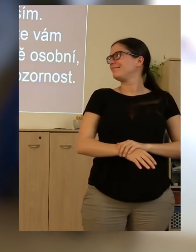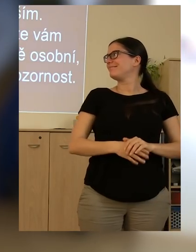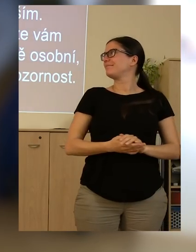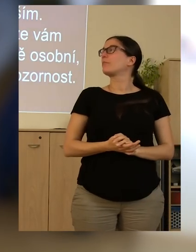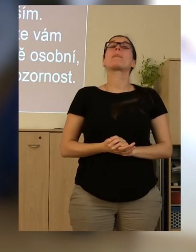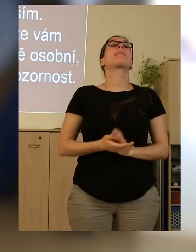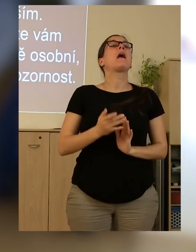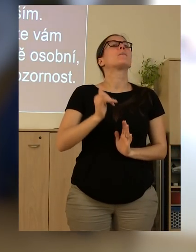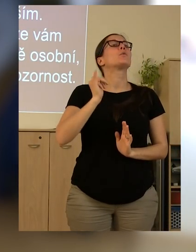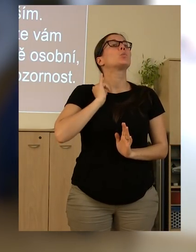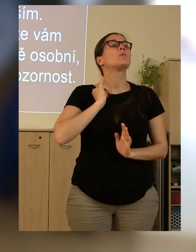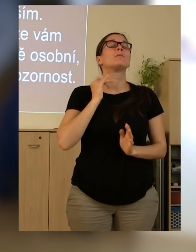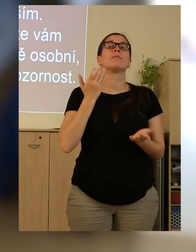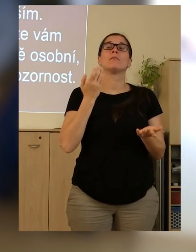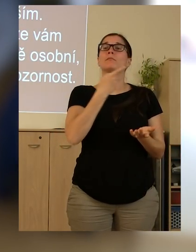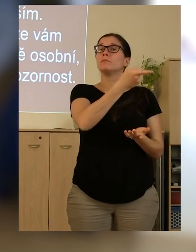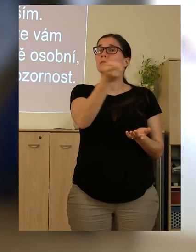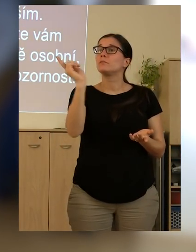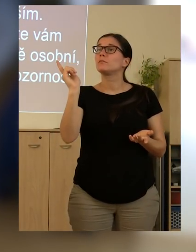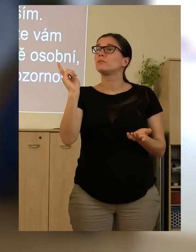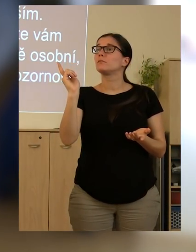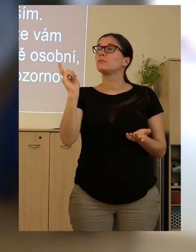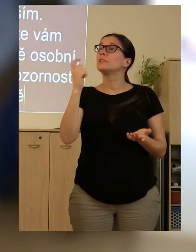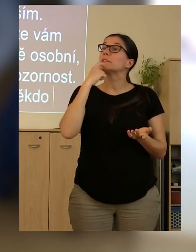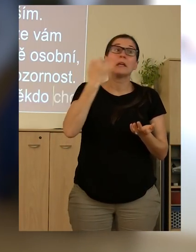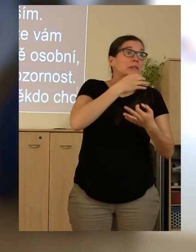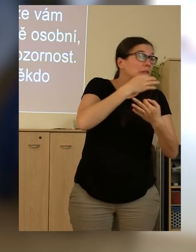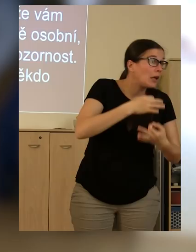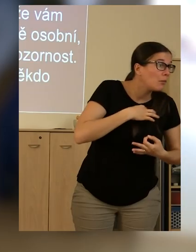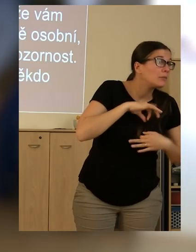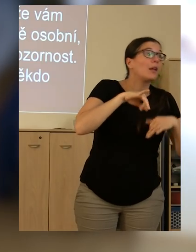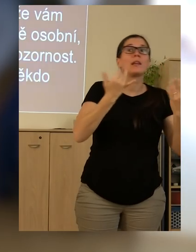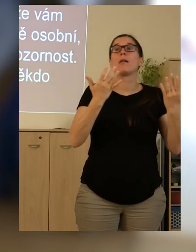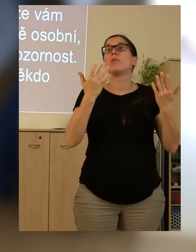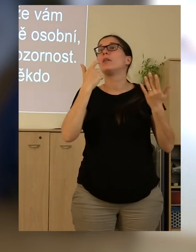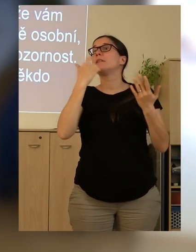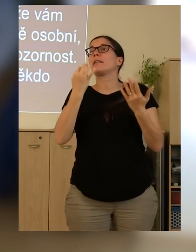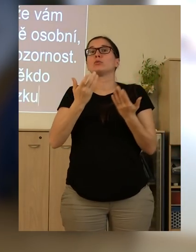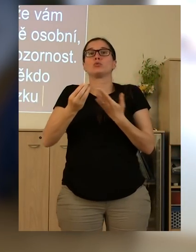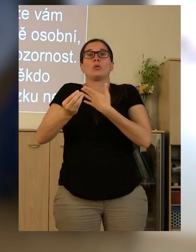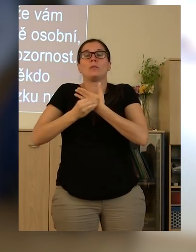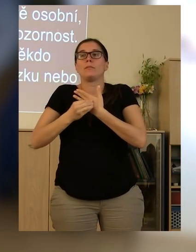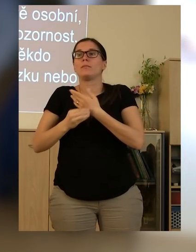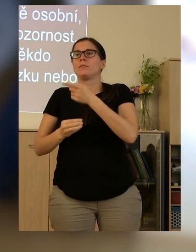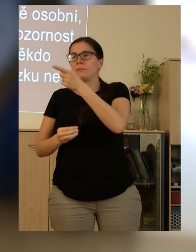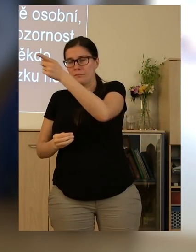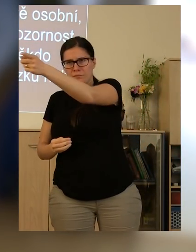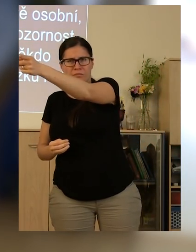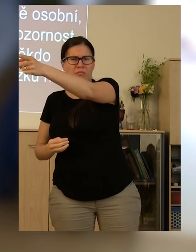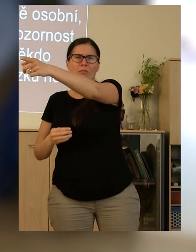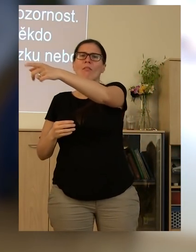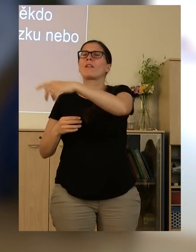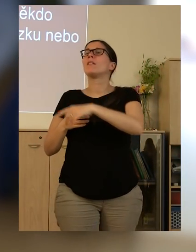Spíš mě zajímá, jestli někdo chce položit nějakou otázku, nebo chce k tomu něco. Vy jste říkal,